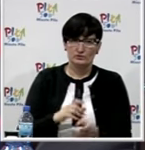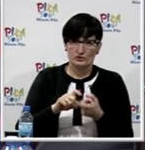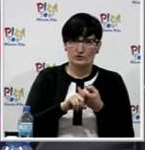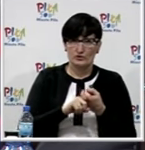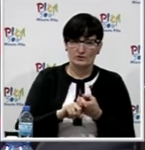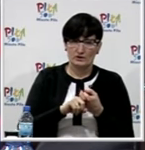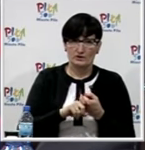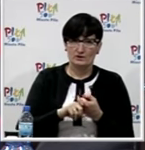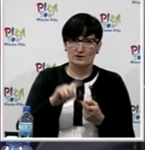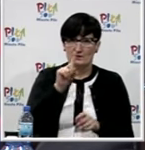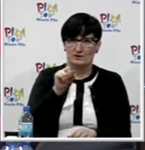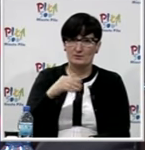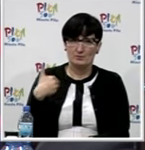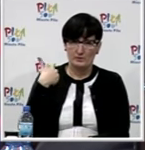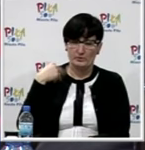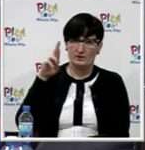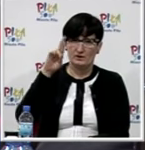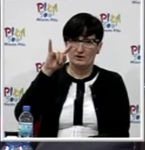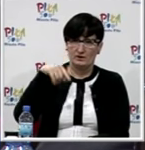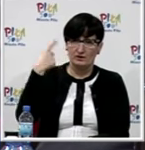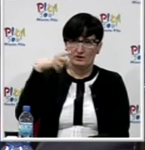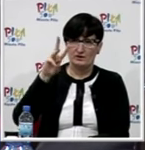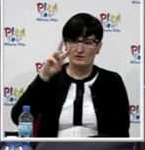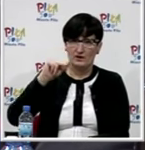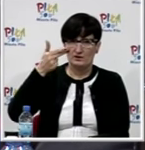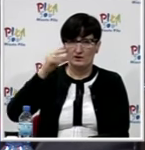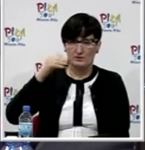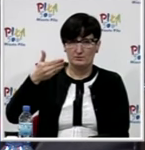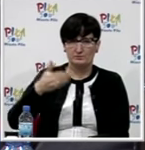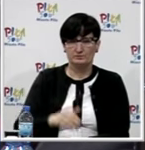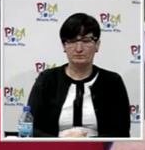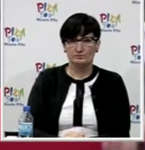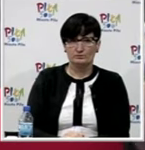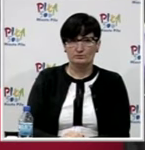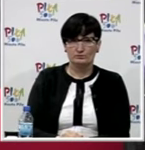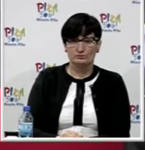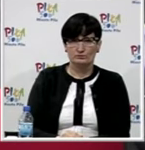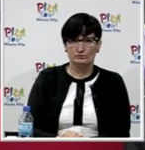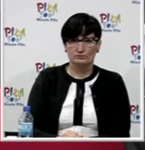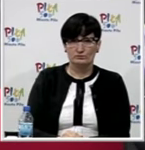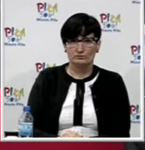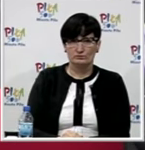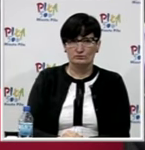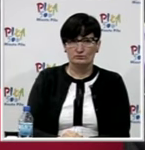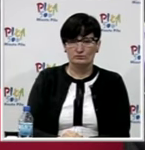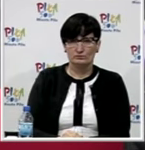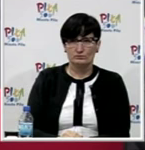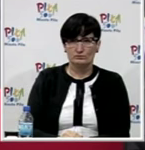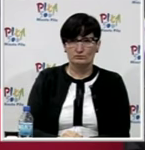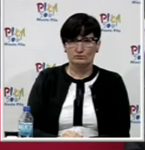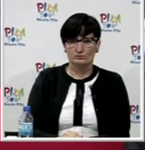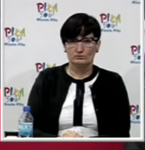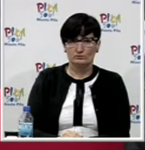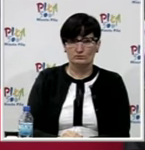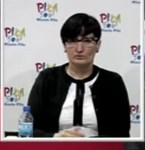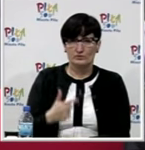związanej z byłym Rydwanem. Chciałbym się dowiedzieć, w jakiej